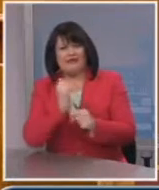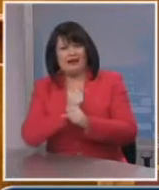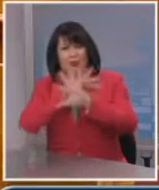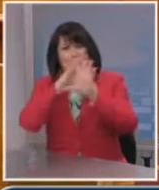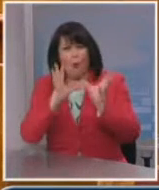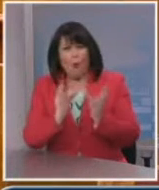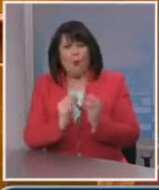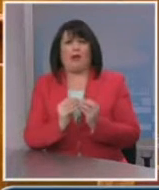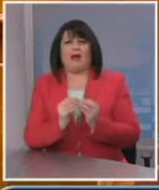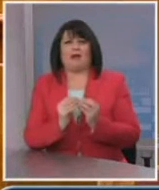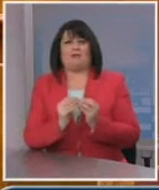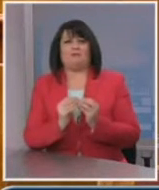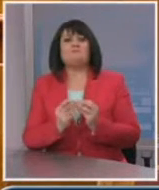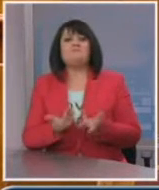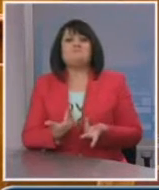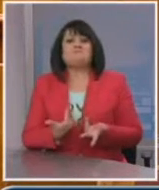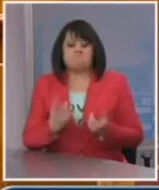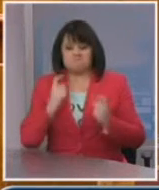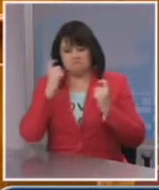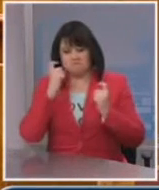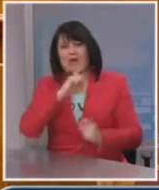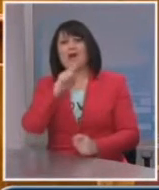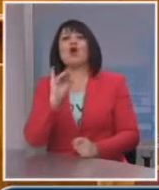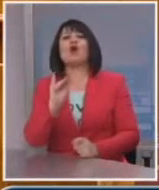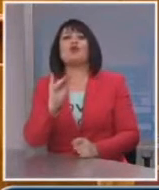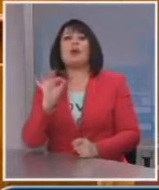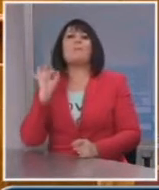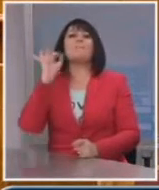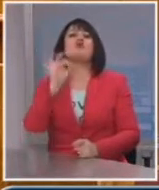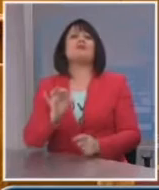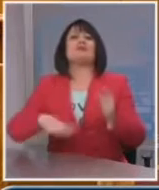Και το ερώτημα είναι, πώς έφτασε η χώρα εδώ?